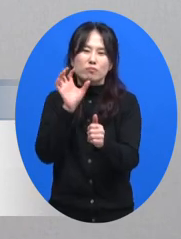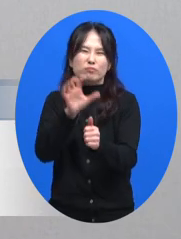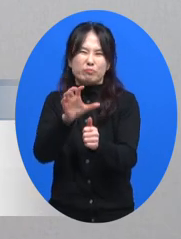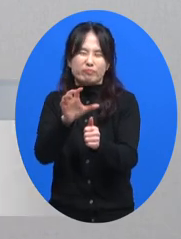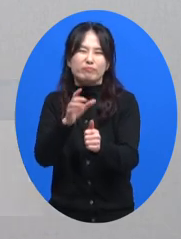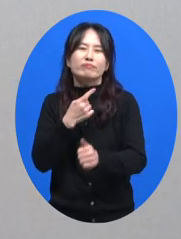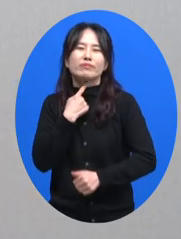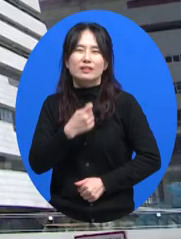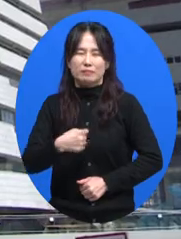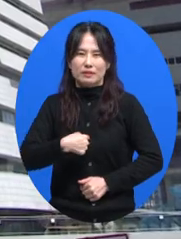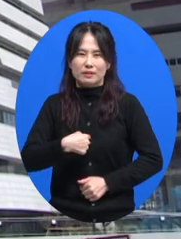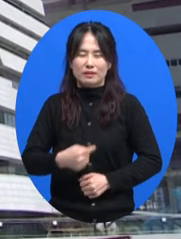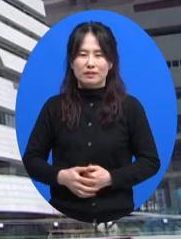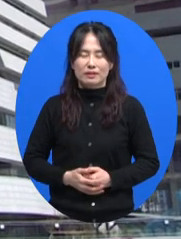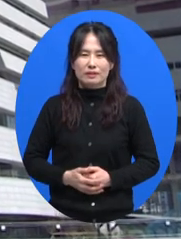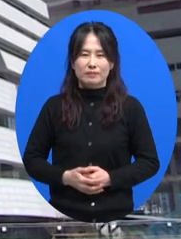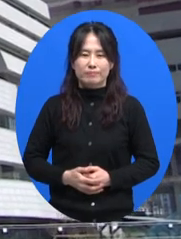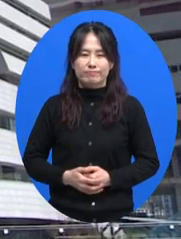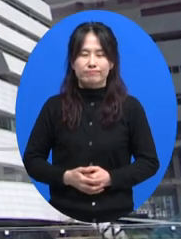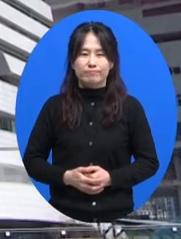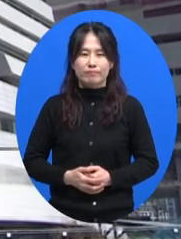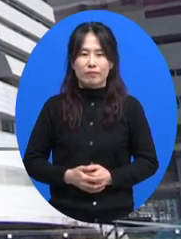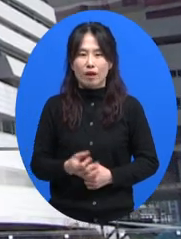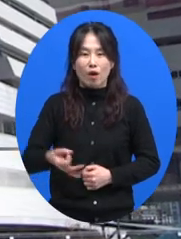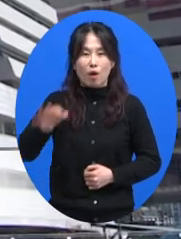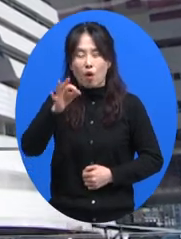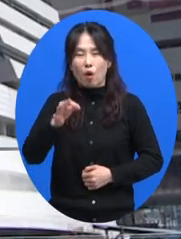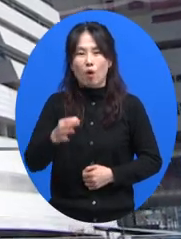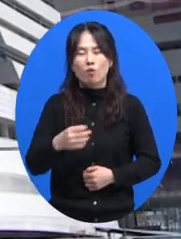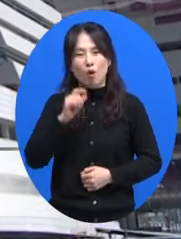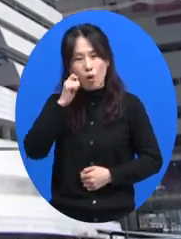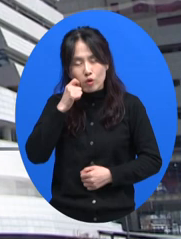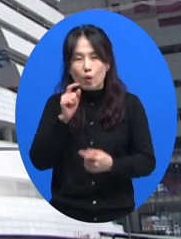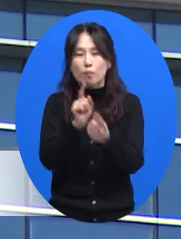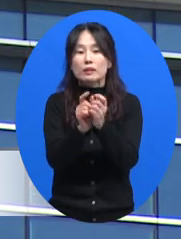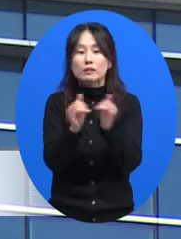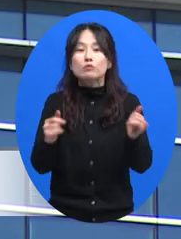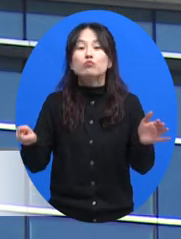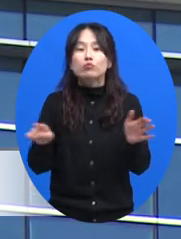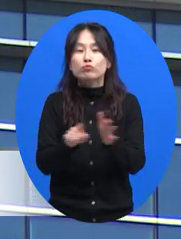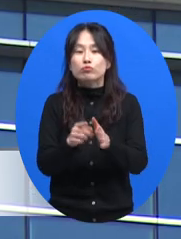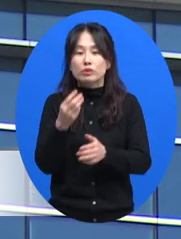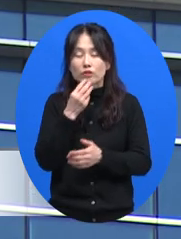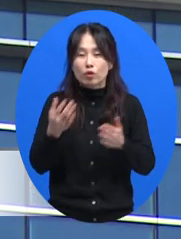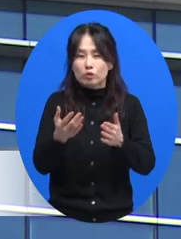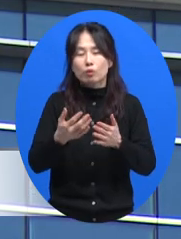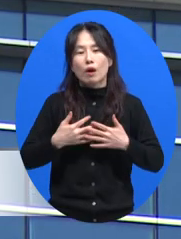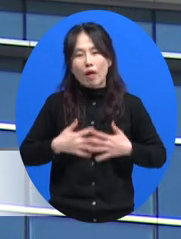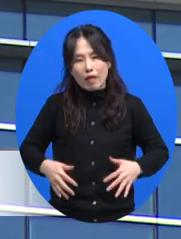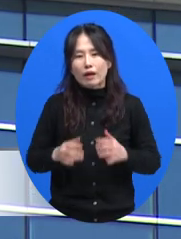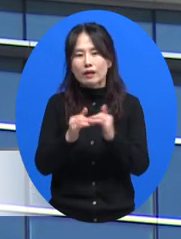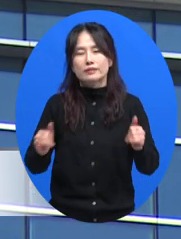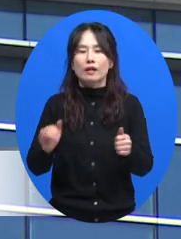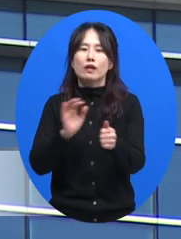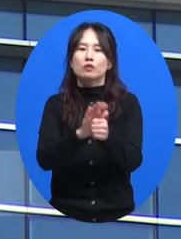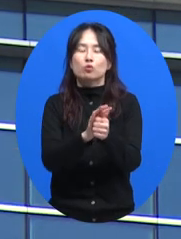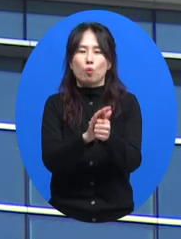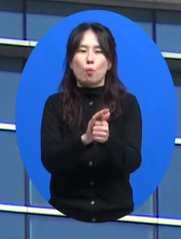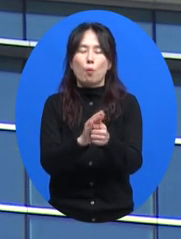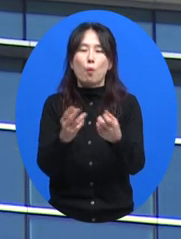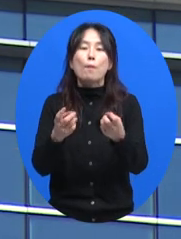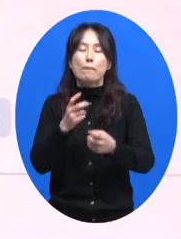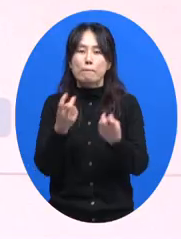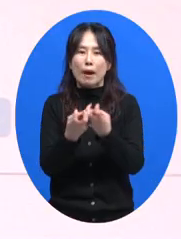시키지 마세요 내가 그러지요 난방비 폭탄이 어려움을 겪는 도민들을 위해 경도가 난방 취약계층 긴급지원 대책을